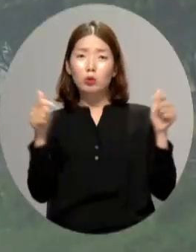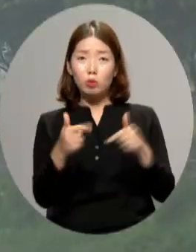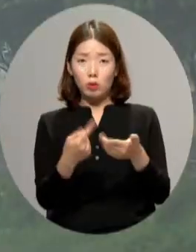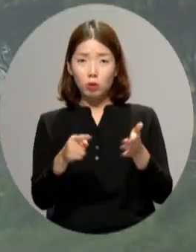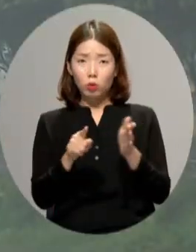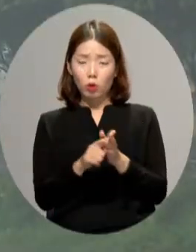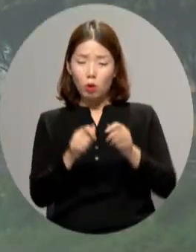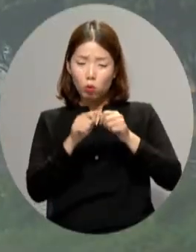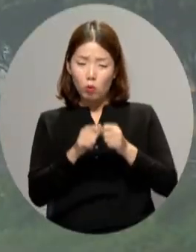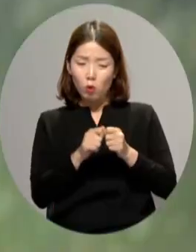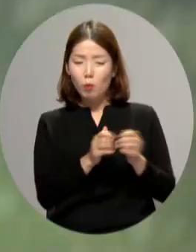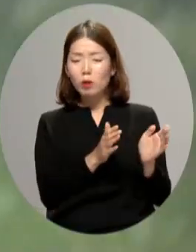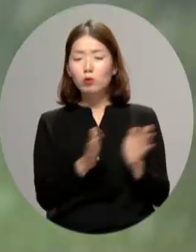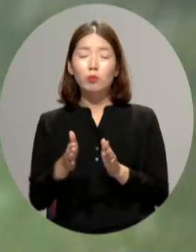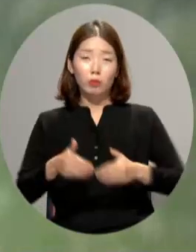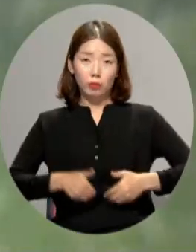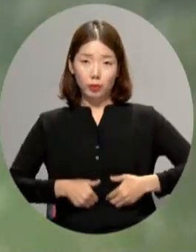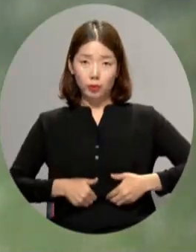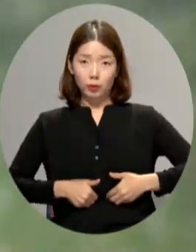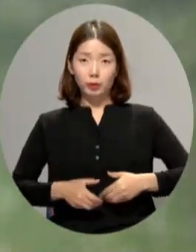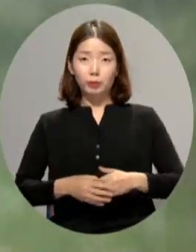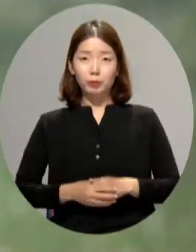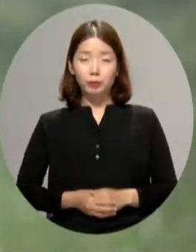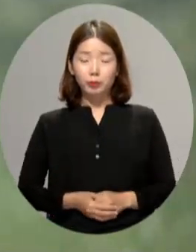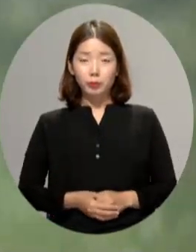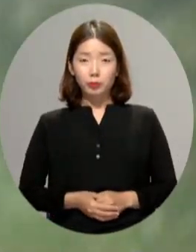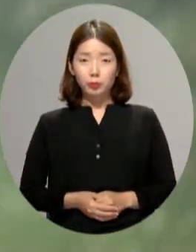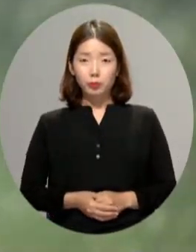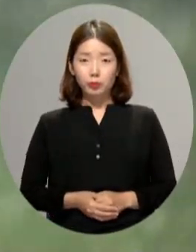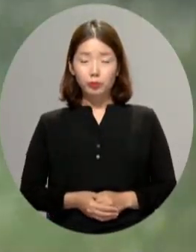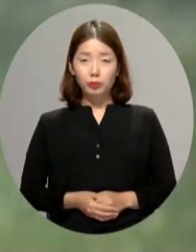최소화하기 위한 철저한 대비가 필요해 보입니다. MBC 뉴스 이주연입니다.